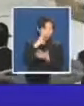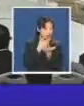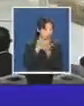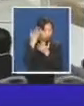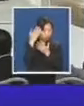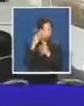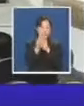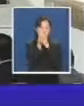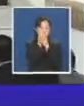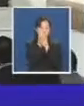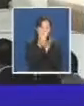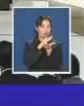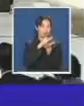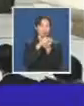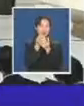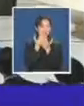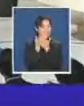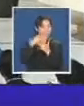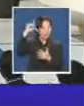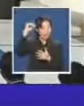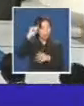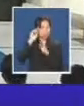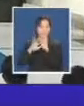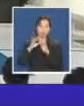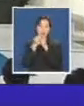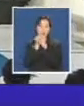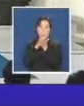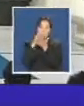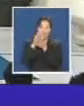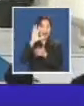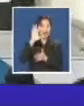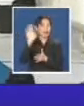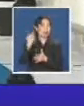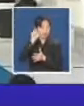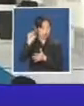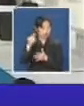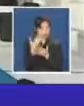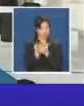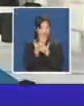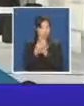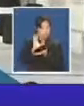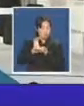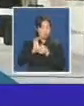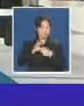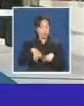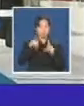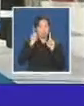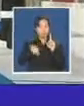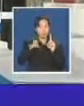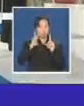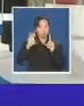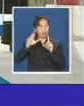นะครับจะมีประสบการณ์มากกว่า 9ปีแล้วก็มีวงเงินสินเชื่อที่จะให้ตรงนี้ถึง 1000 600ล้านบาทนะครับแล้วก็จะมี